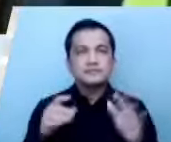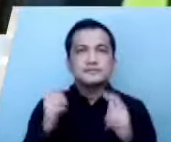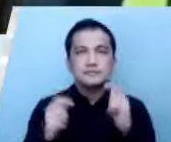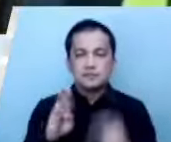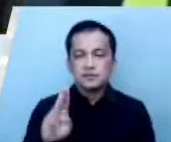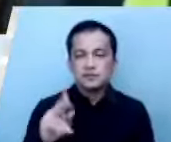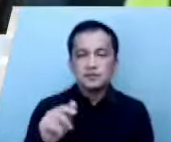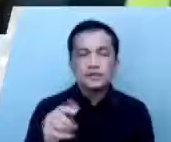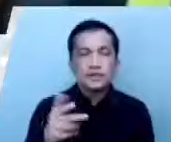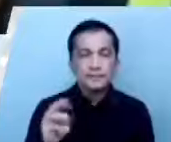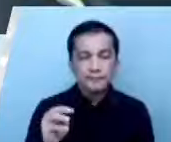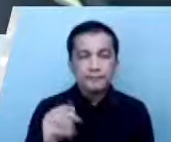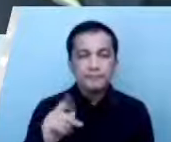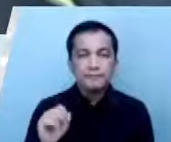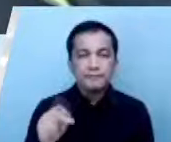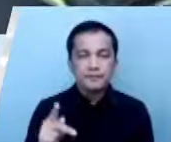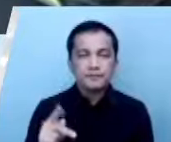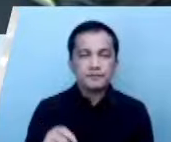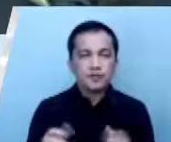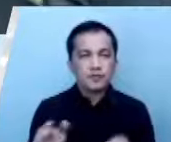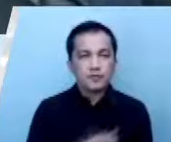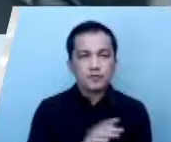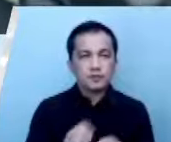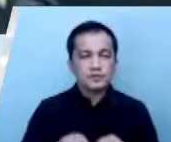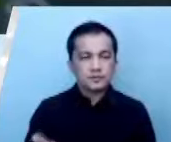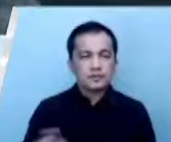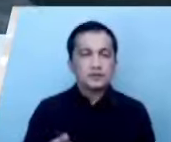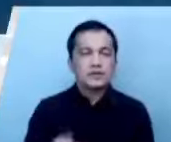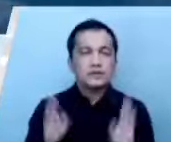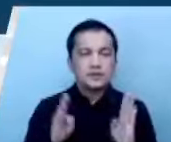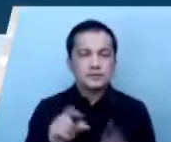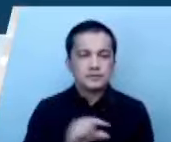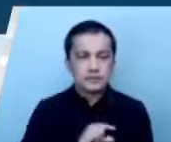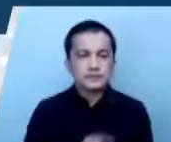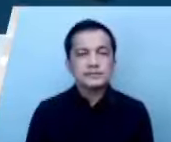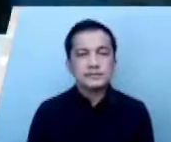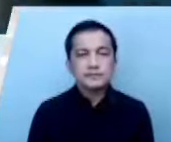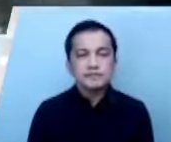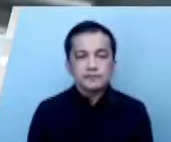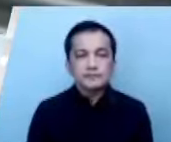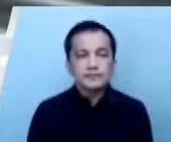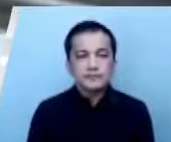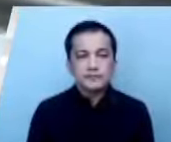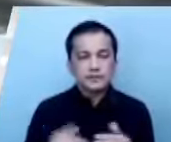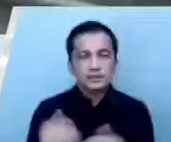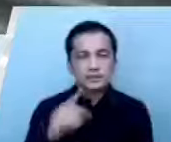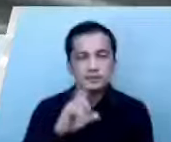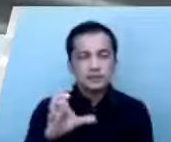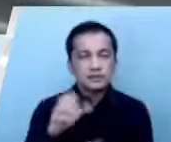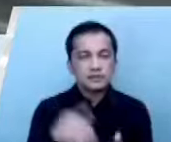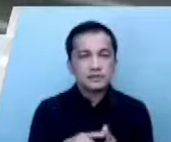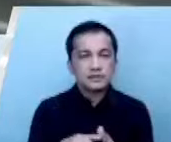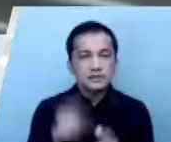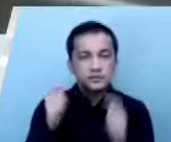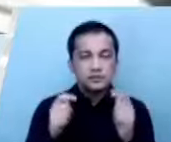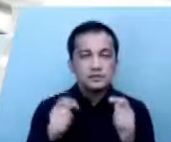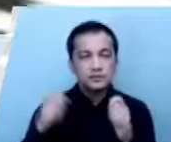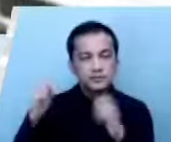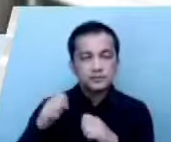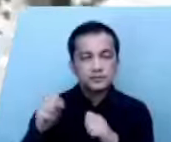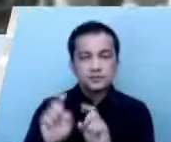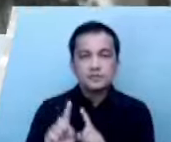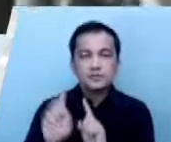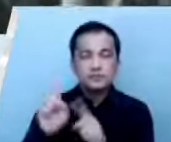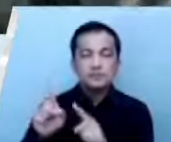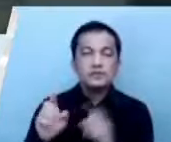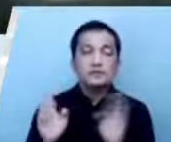Kaya full deployment ang ipinatutupad ng Baguio City Police. Mahigit 100,000 turista ang inaasahang aakyat sa City of Pines